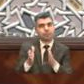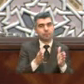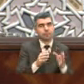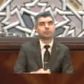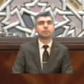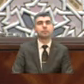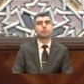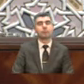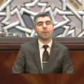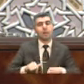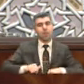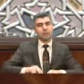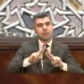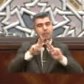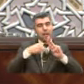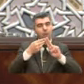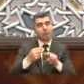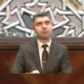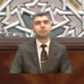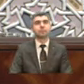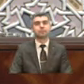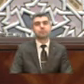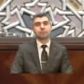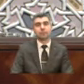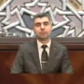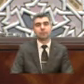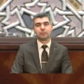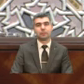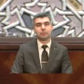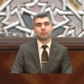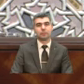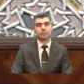شكرا. كلمة للسيد الوزير للرد على التعقيبات.